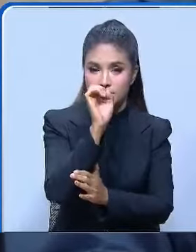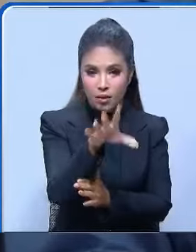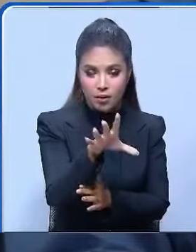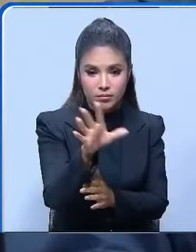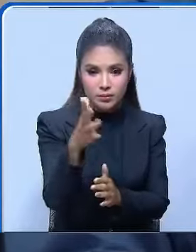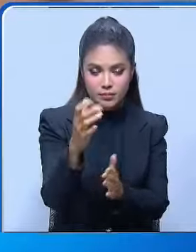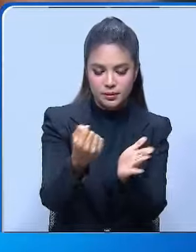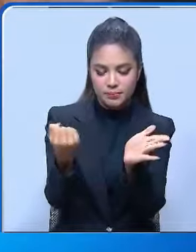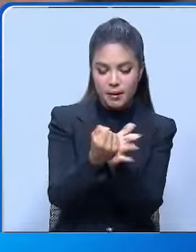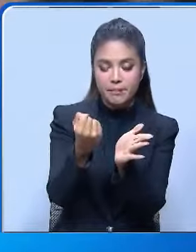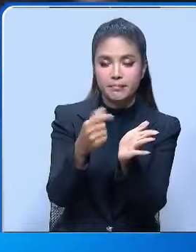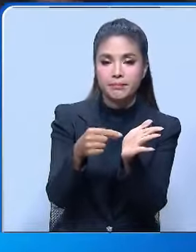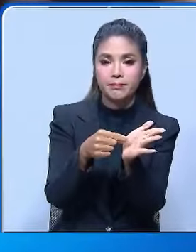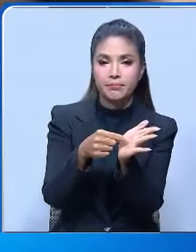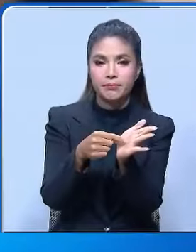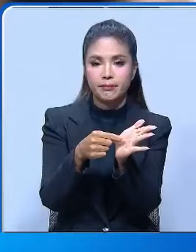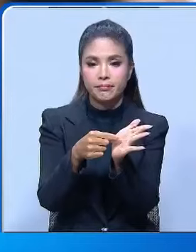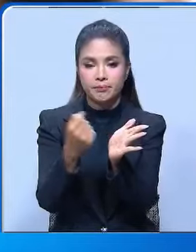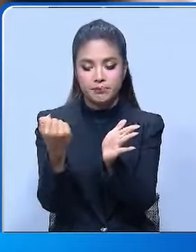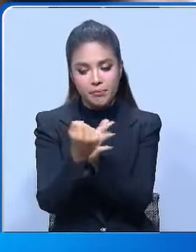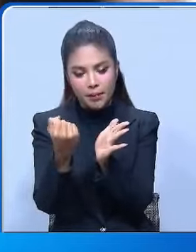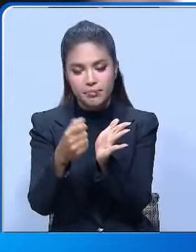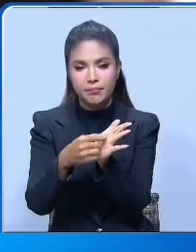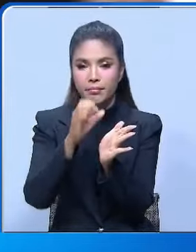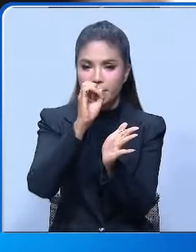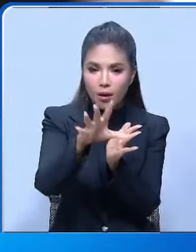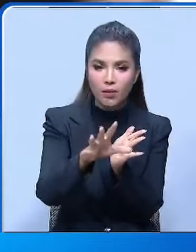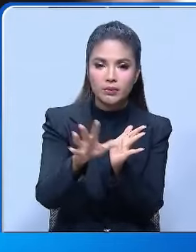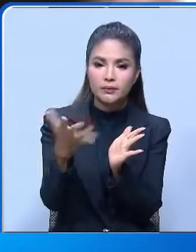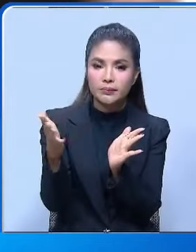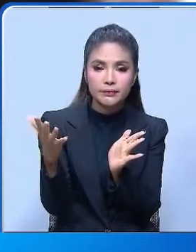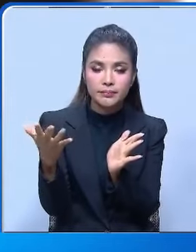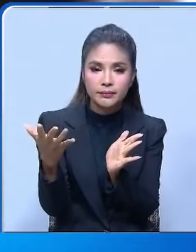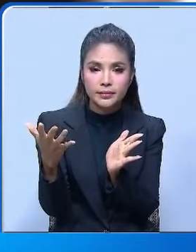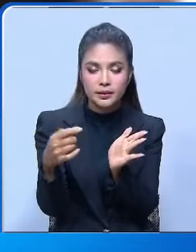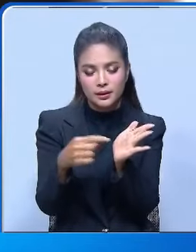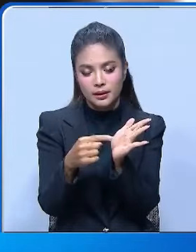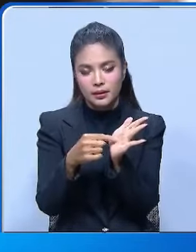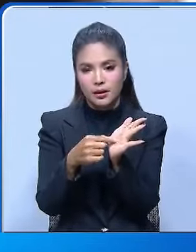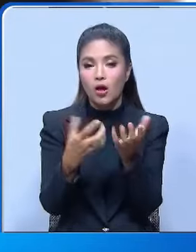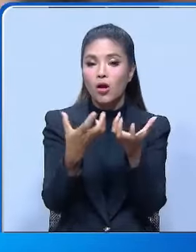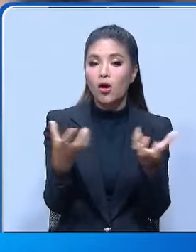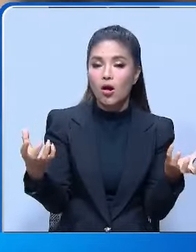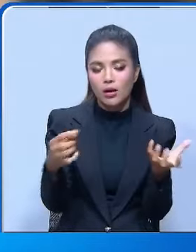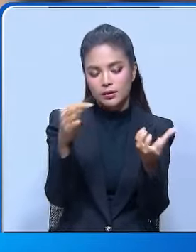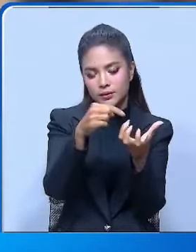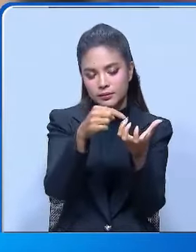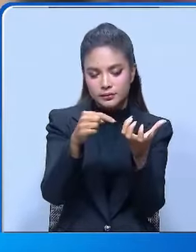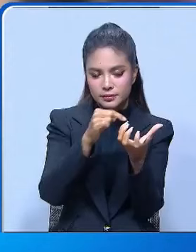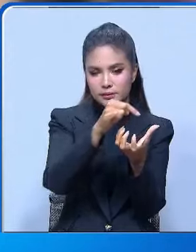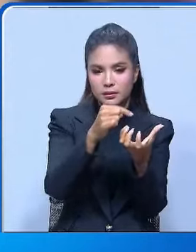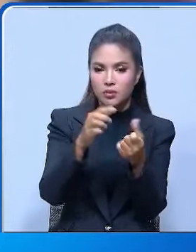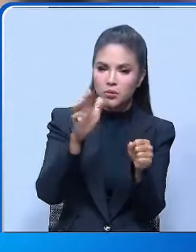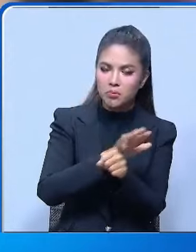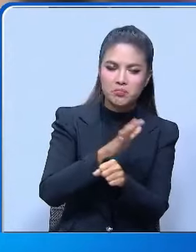าจะเข้าข่ายว่าไม่ระบุนะครับเกี่ยวกับฉลากสินค้าที่มีความครบถ้วน